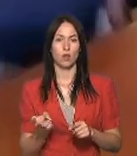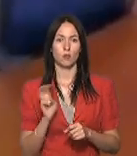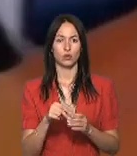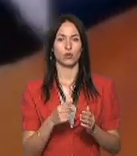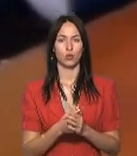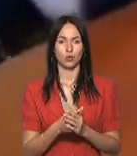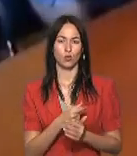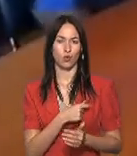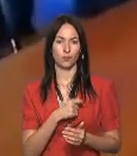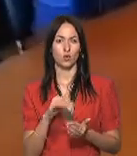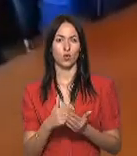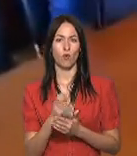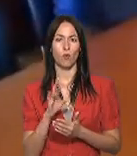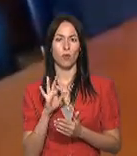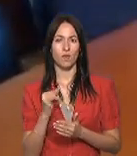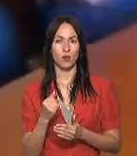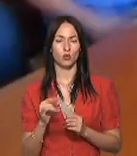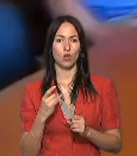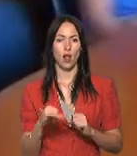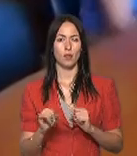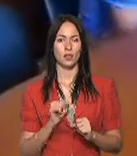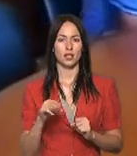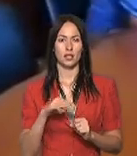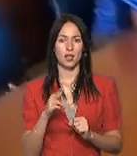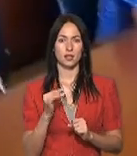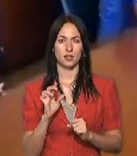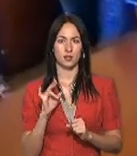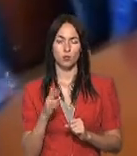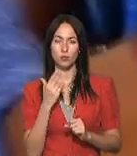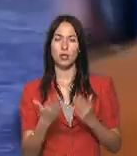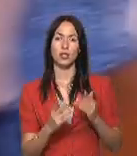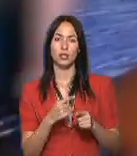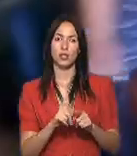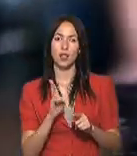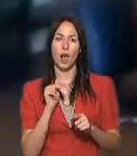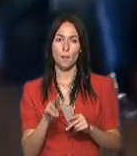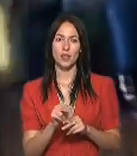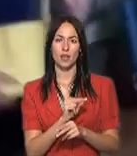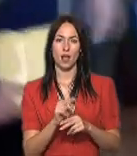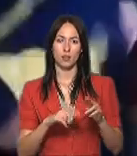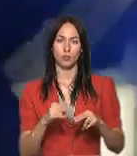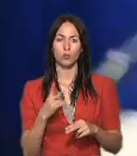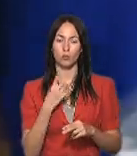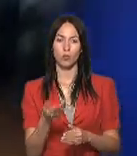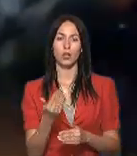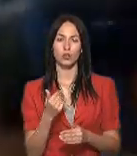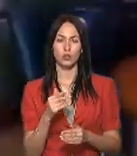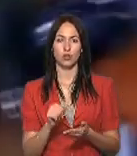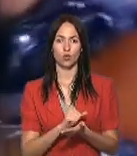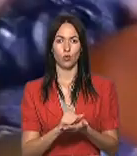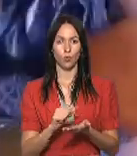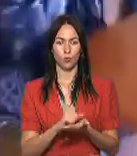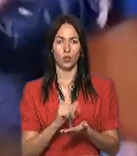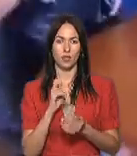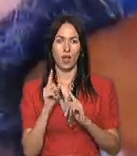Новобаварської райадміністрації Тетяни Цубульник. Якщо це капітальне будівництво, то дозвіл на видачу землі мають надати на сесії міськради. Ось що їм